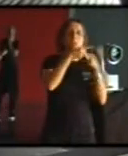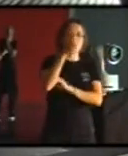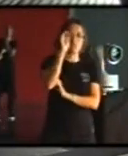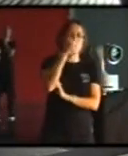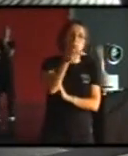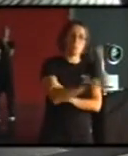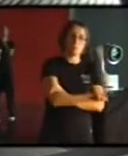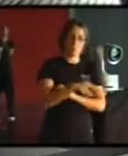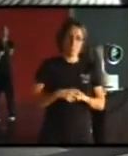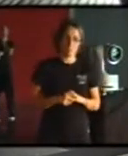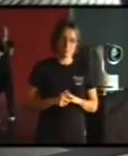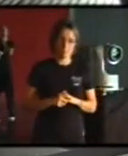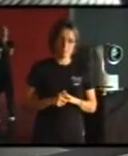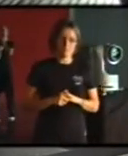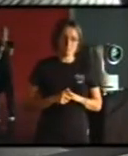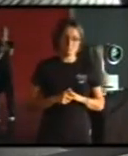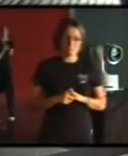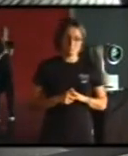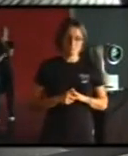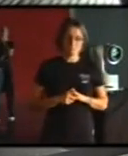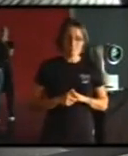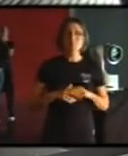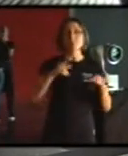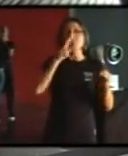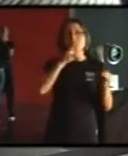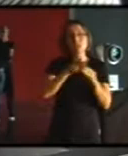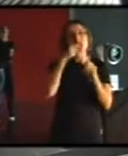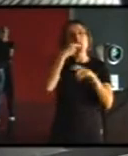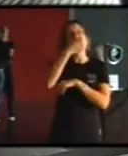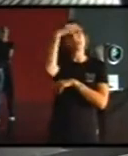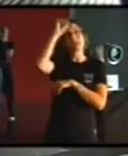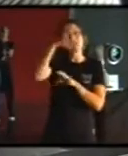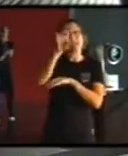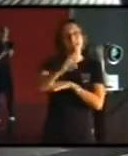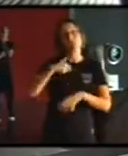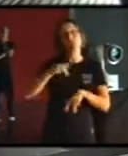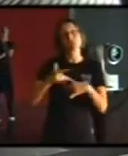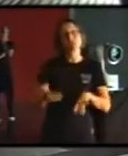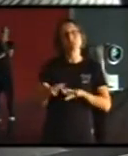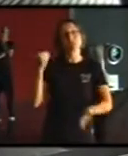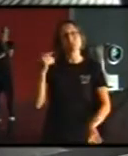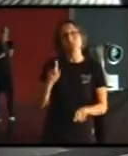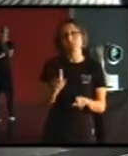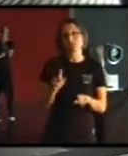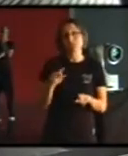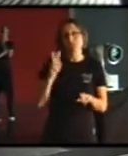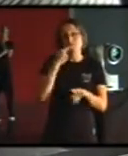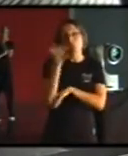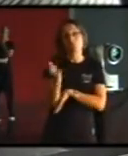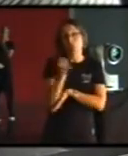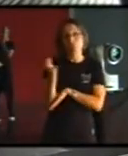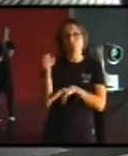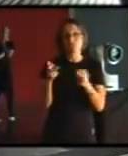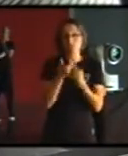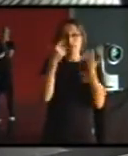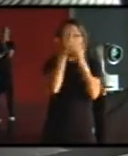plateforme du S-Bahn. Quand on sortait, en arrivant à Berlin-Est, moi quand je sortais, j'avais totalement et systématiquement